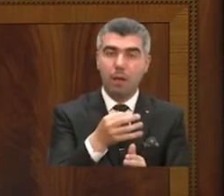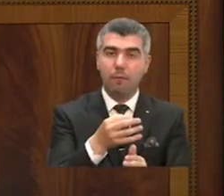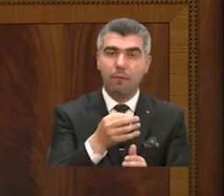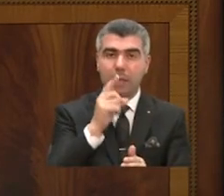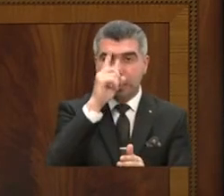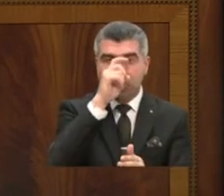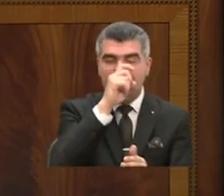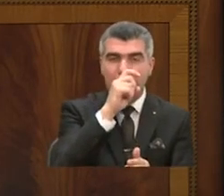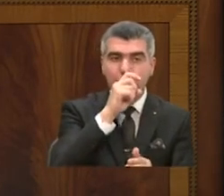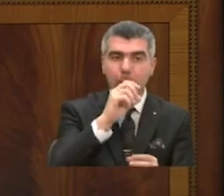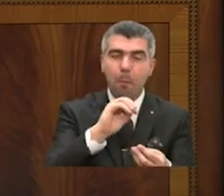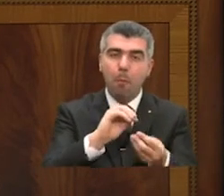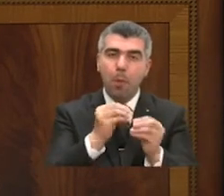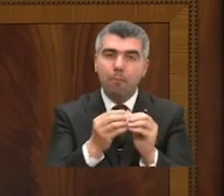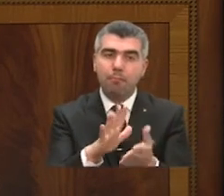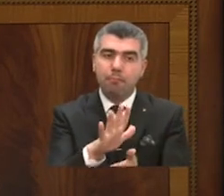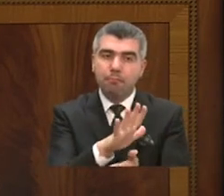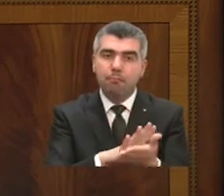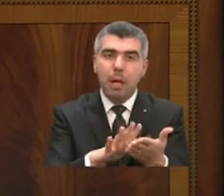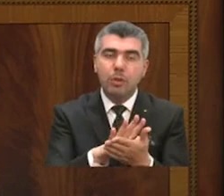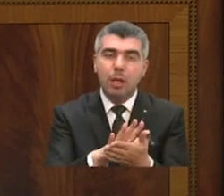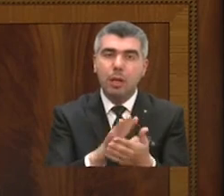الصعوبات والإكراهات العديدة